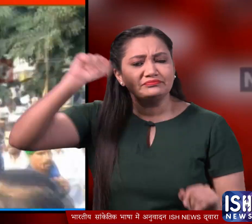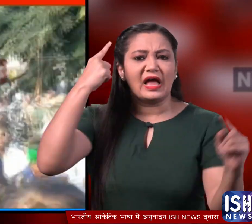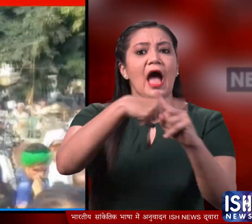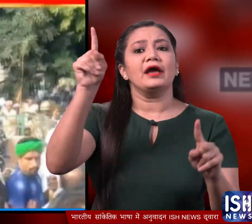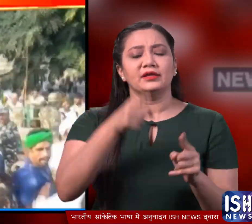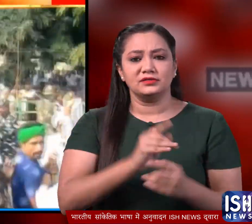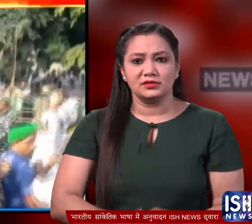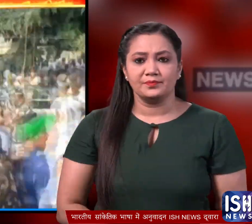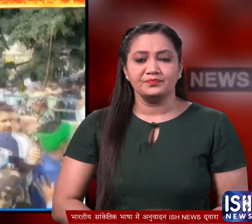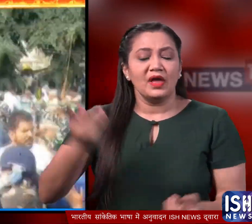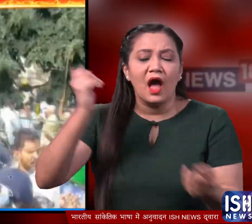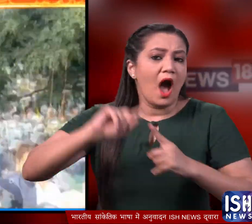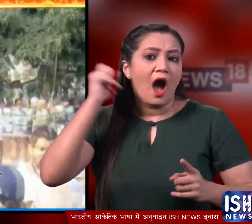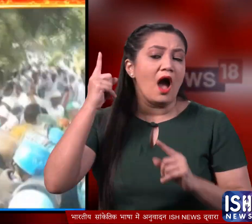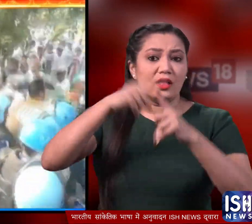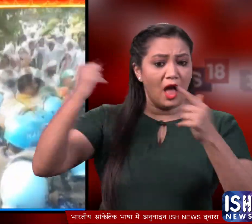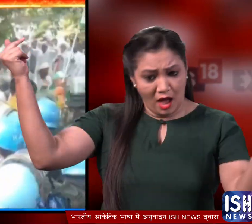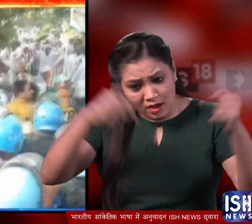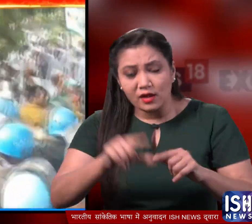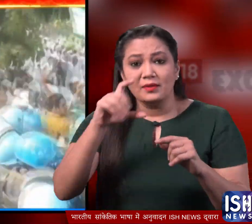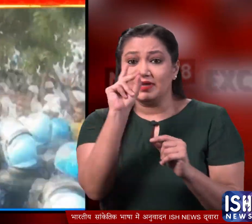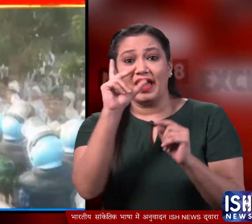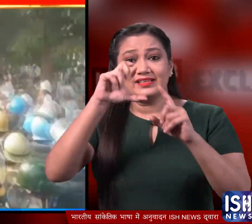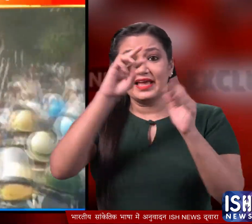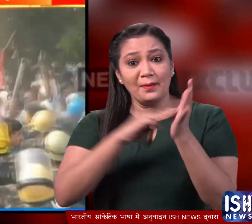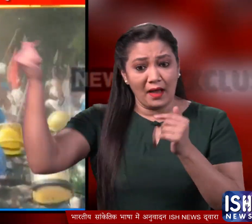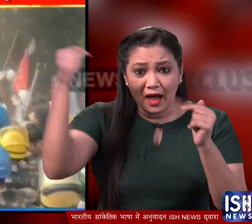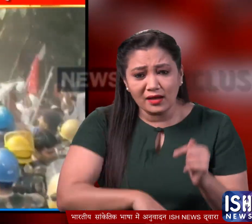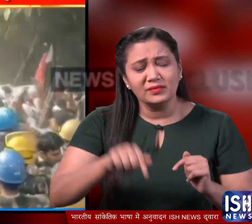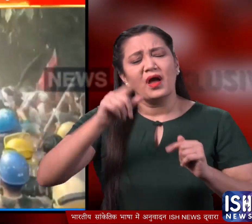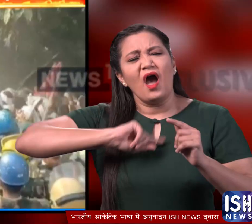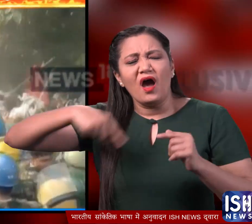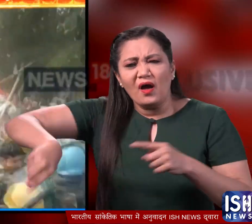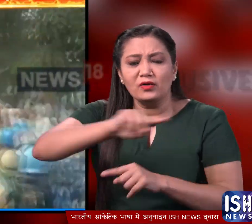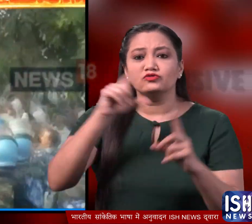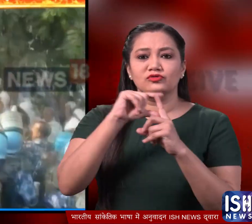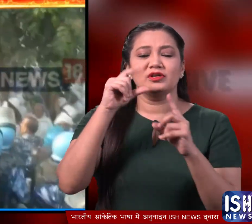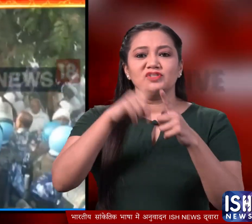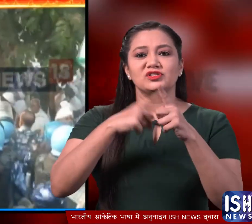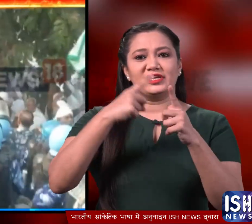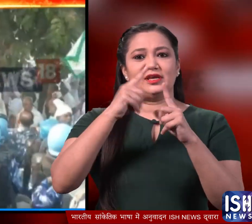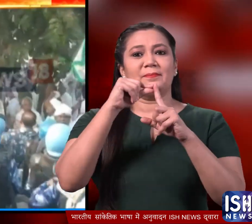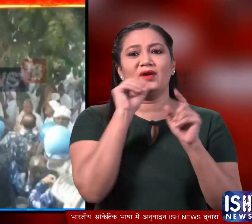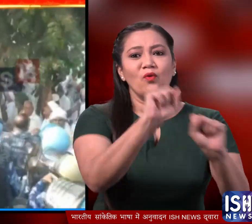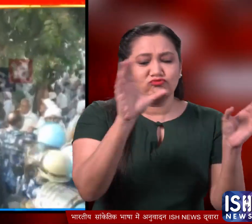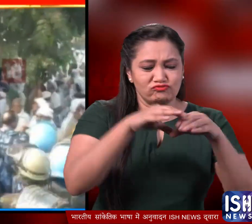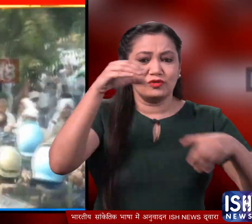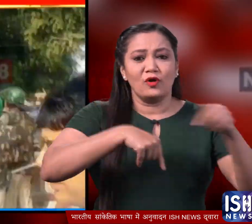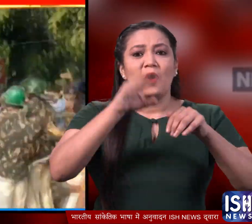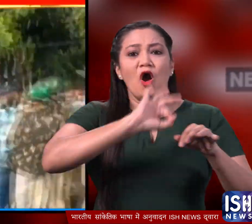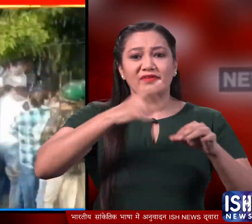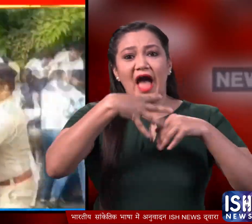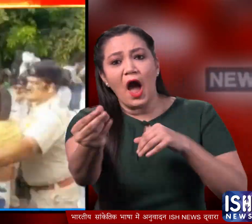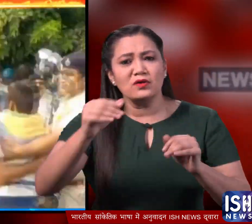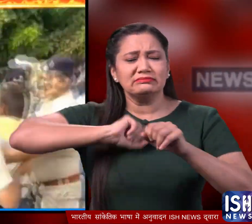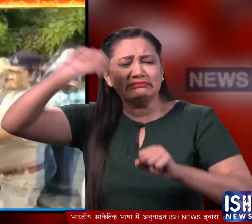جن کے جیند آنے کی خبر کسانوں کو لگ گئی دوشیان چوٹالا کا ویرود کرنے کے لیے جب کسان دوشیانت کی پارٹی جے جے پی کے دفتر کے باہر پہنچے